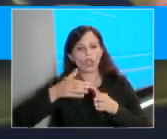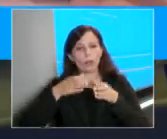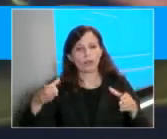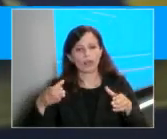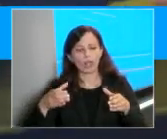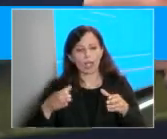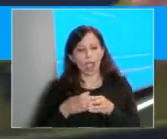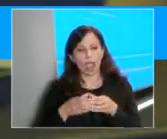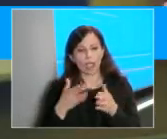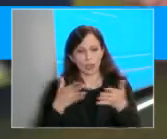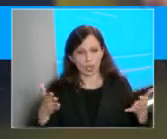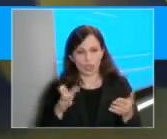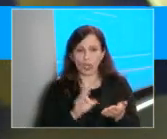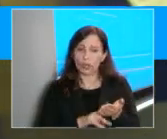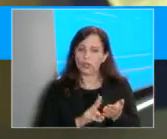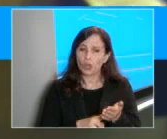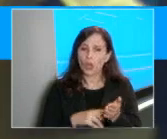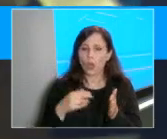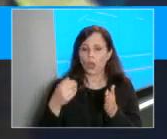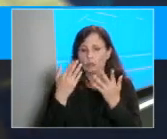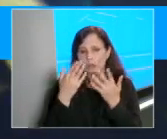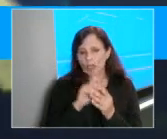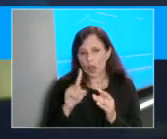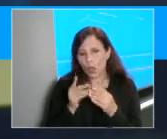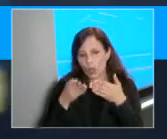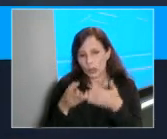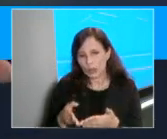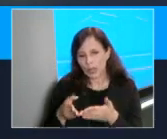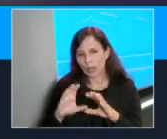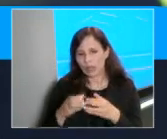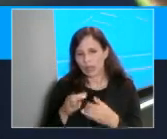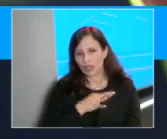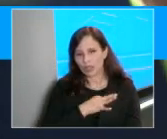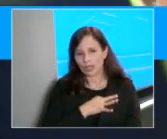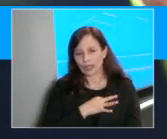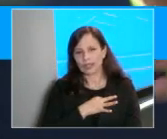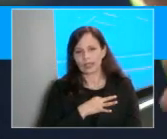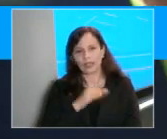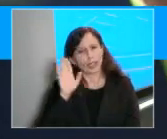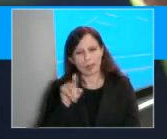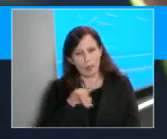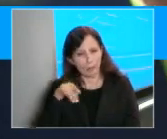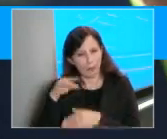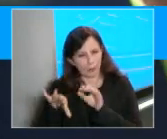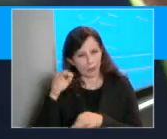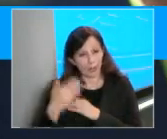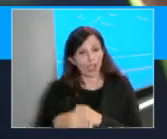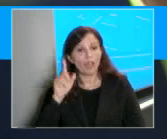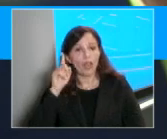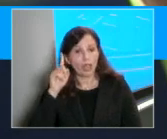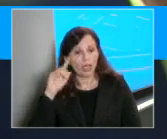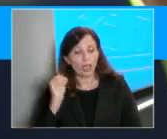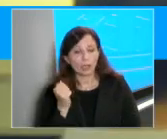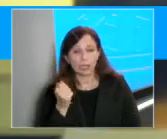ביותר. נכון שלפי הסקרים של סוף שבוע האחרון, זה אולי לא משרת את האינטרס של המפלגה שלי. גם לא בבחירות האחרונות. אבל, יכול להיות. אבל אם אתה בא